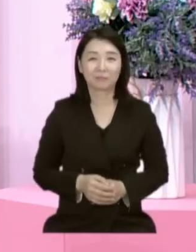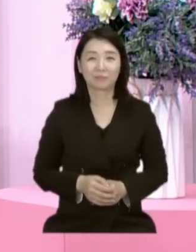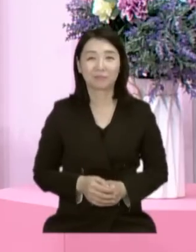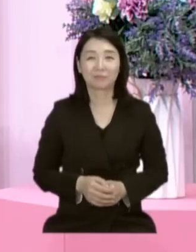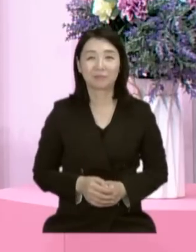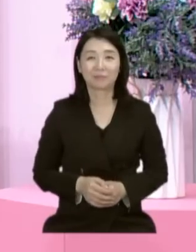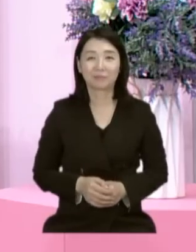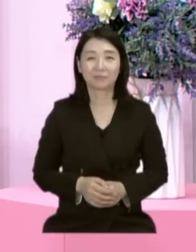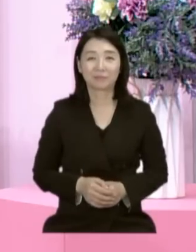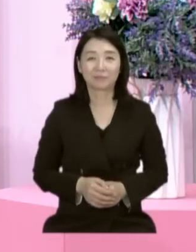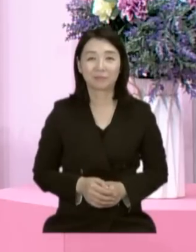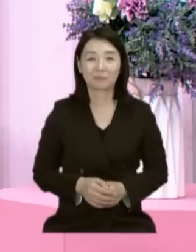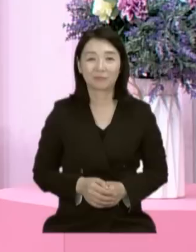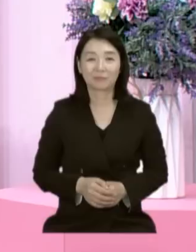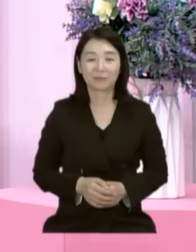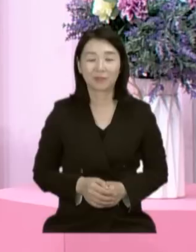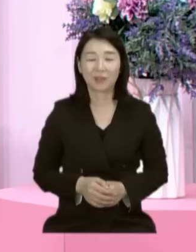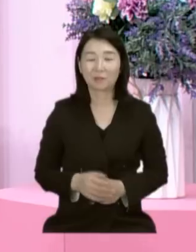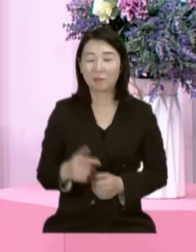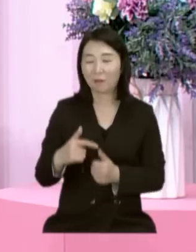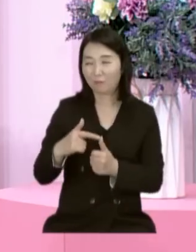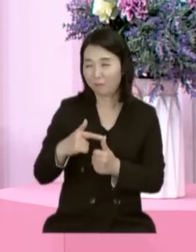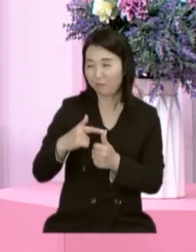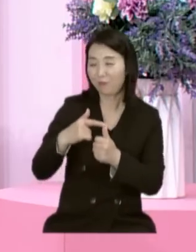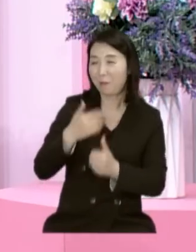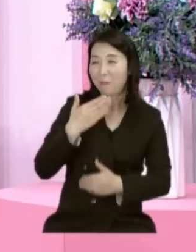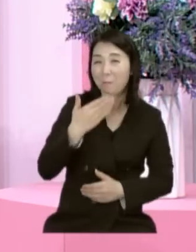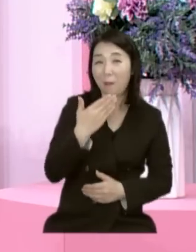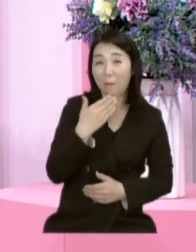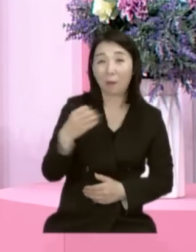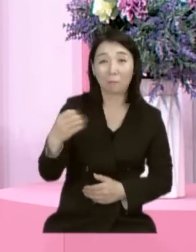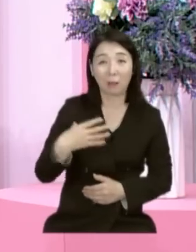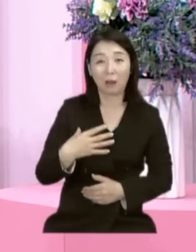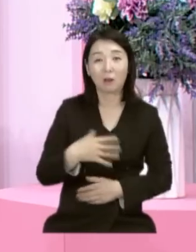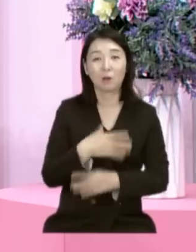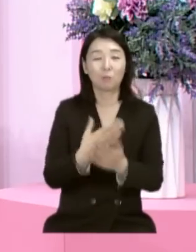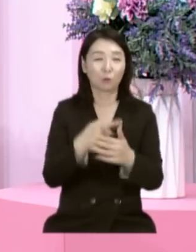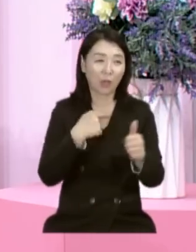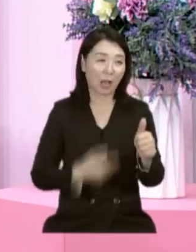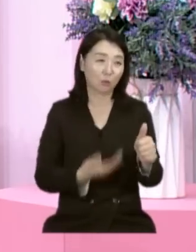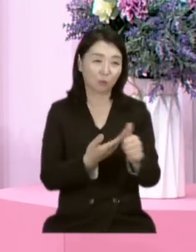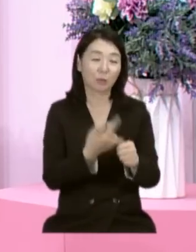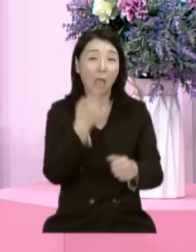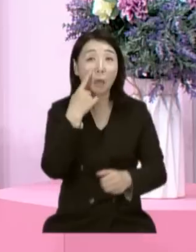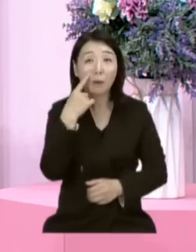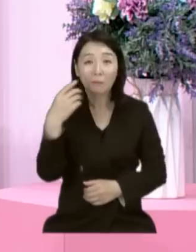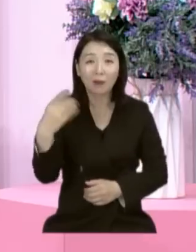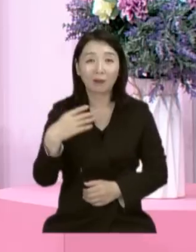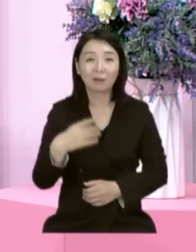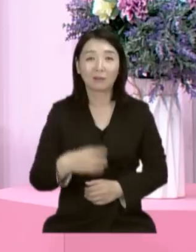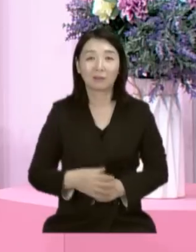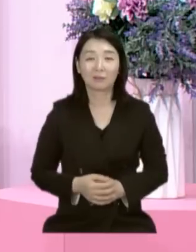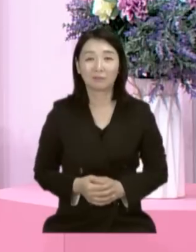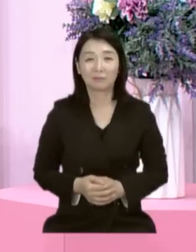아니라고. 근데 뭐 마구잡이로 할 수 있는 사람 같으니 다 가르쳐 줄 테니까 해보라는 거예요.